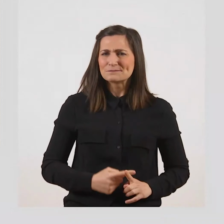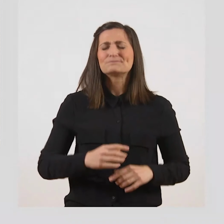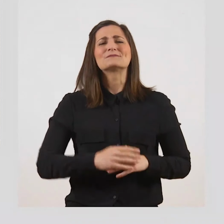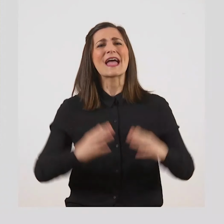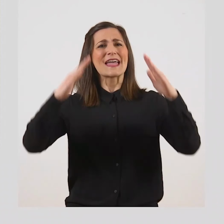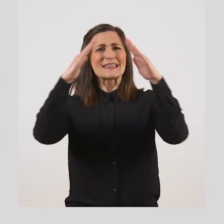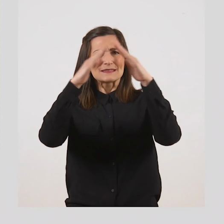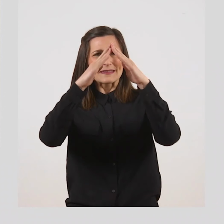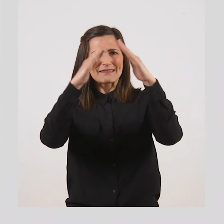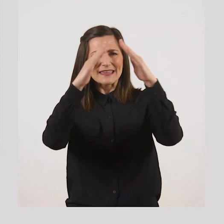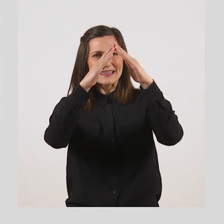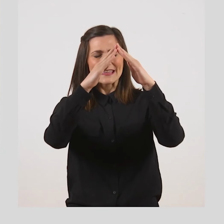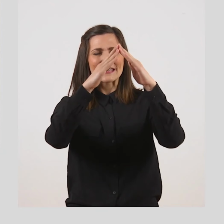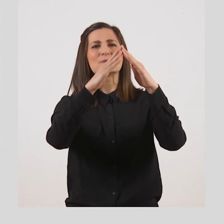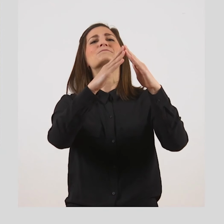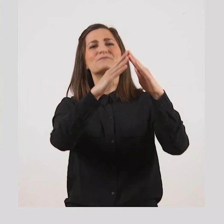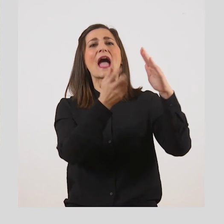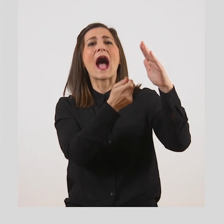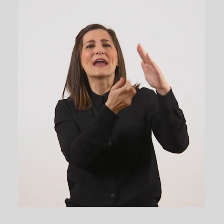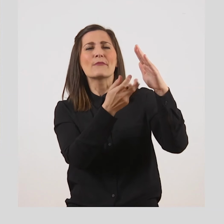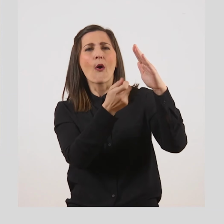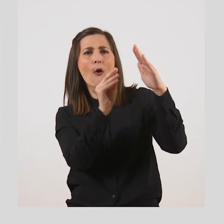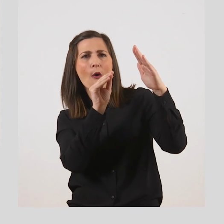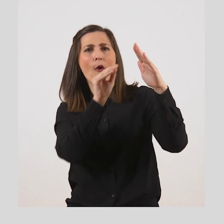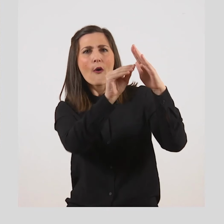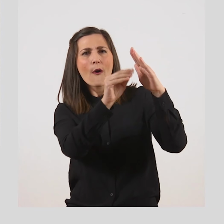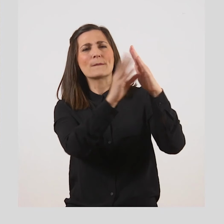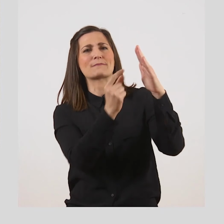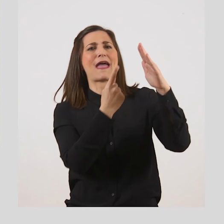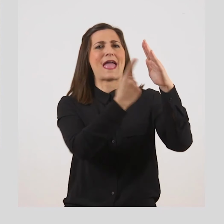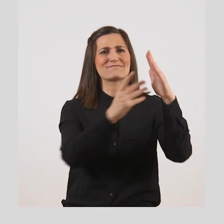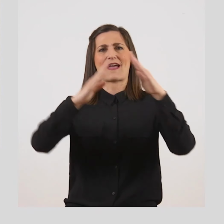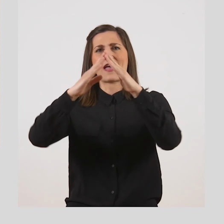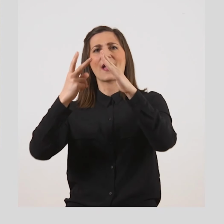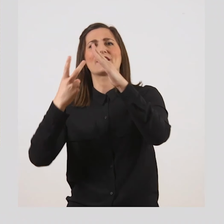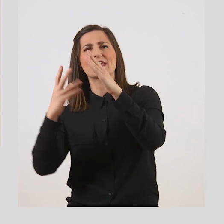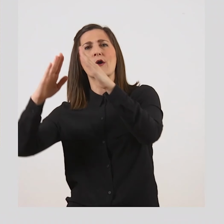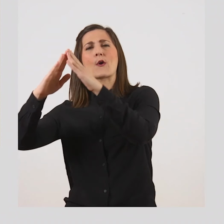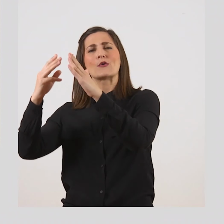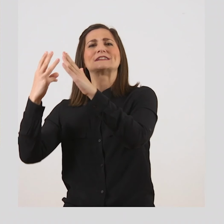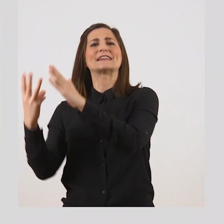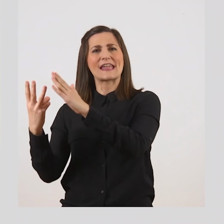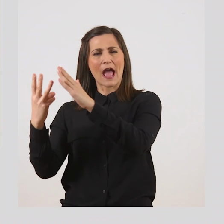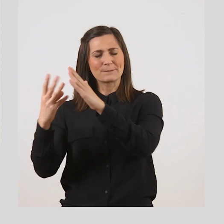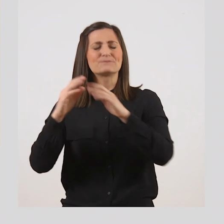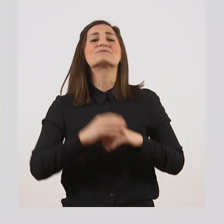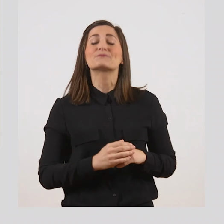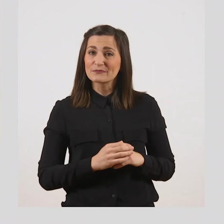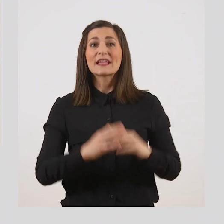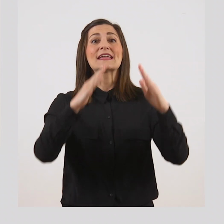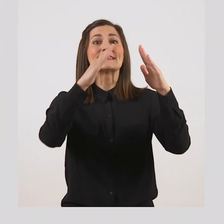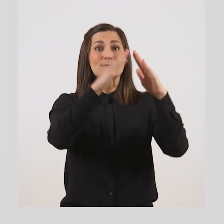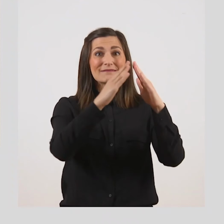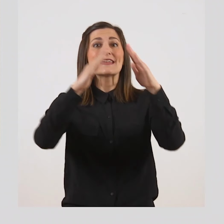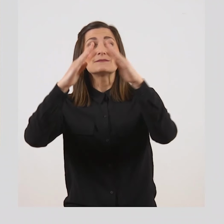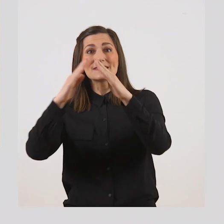Σε κάθε σπιτάκι, στη στέγη, έχω έναν αριθμό. Το πρώτο είναι το 1, μετά το 2 το 3. Άρα σε κάθε σπιτάκι